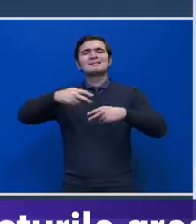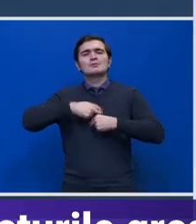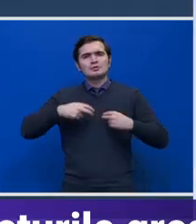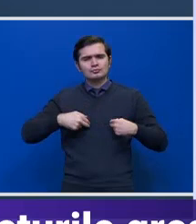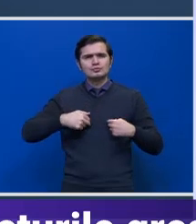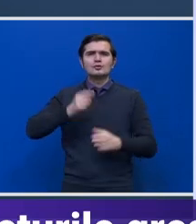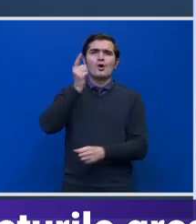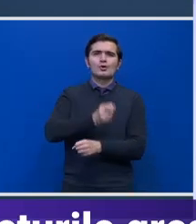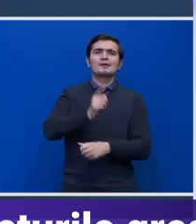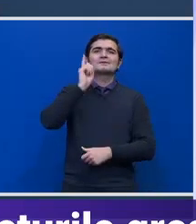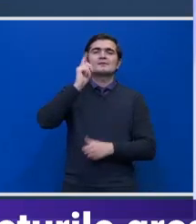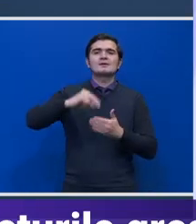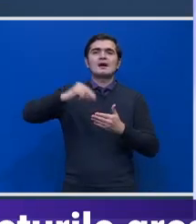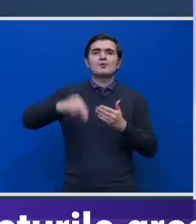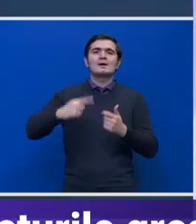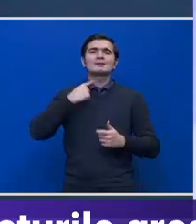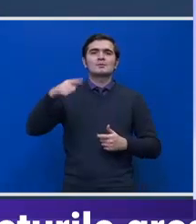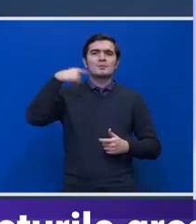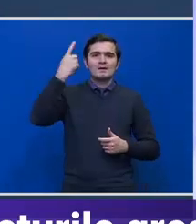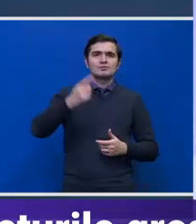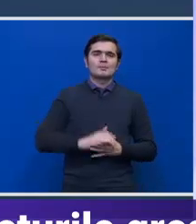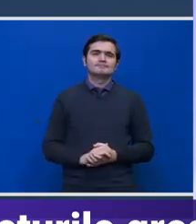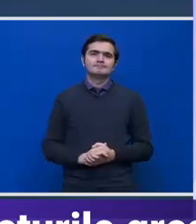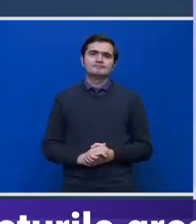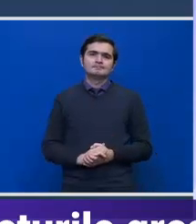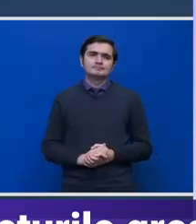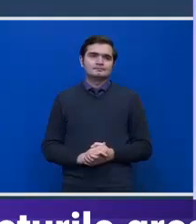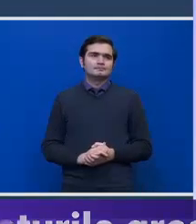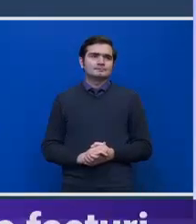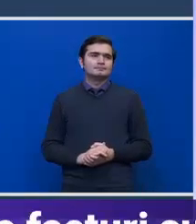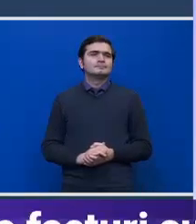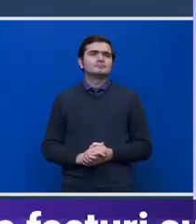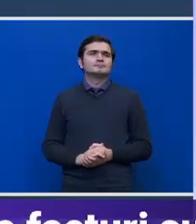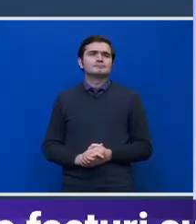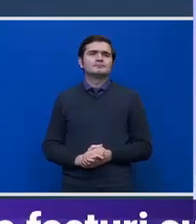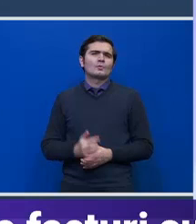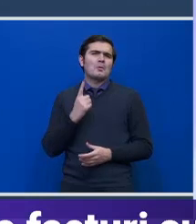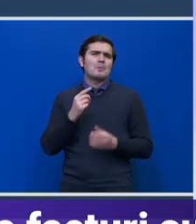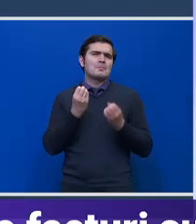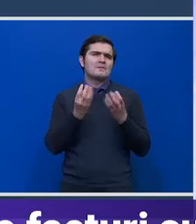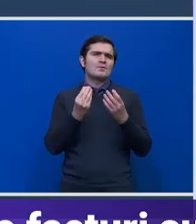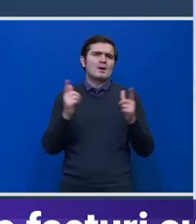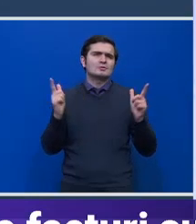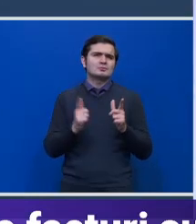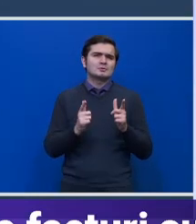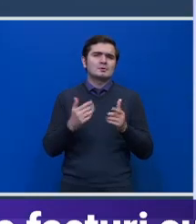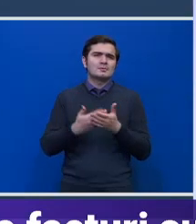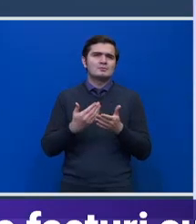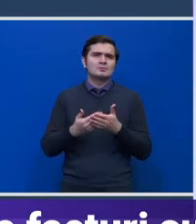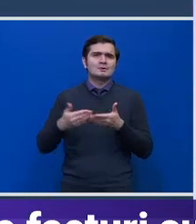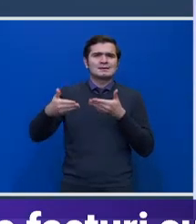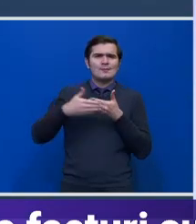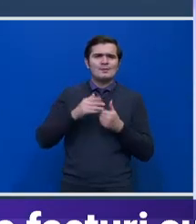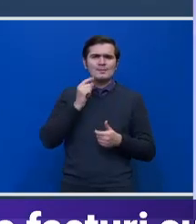fi aprobată săptămâna viitoare, care este în cursul lunii ianuarie. Mulțumesc, vă rog. O precizare scurtă, să ne apropiem puțin de